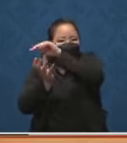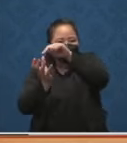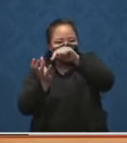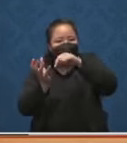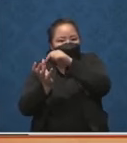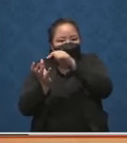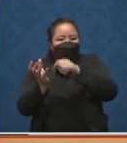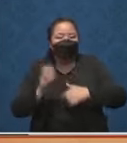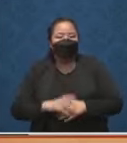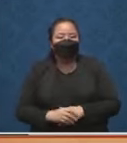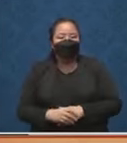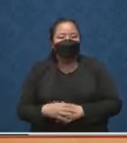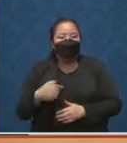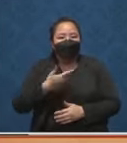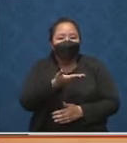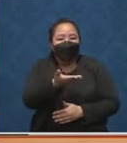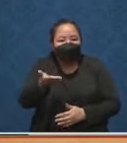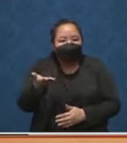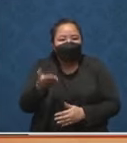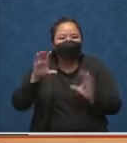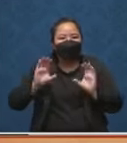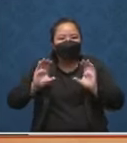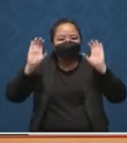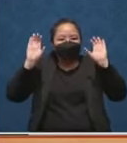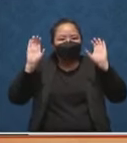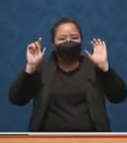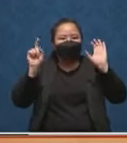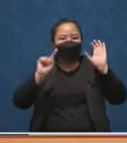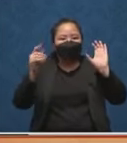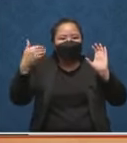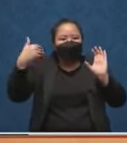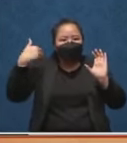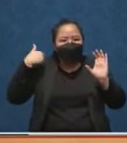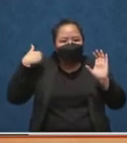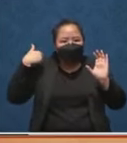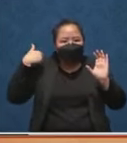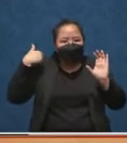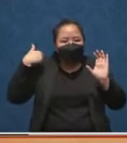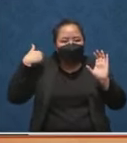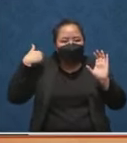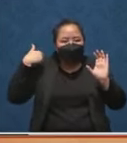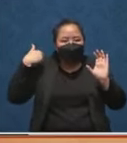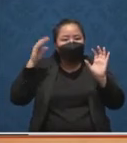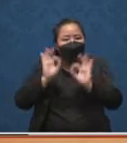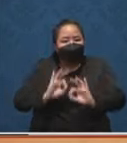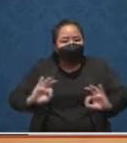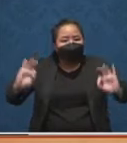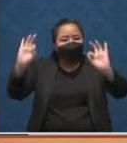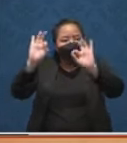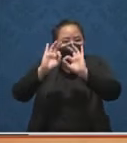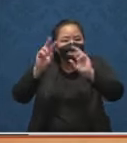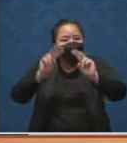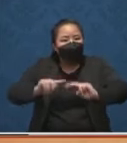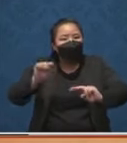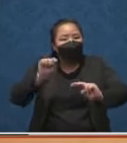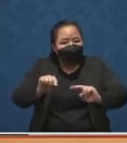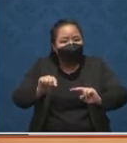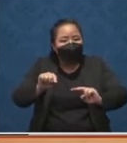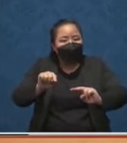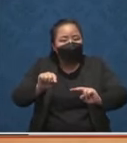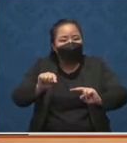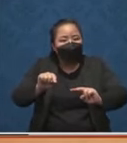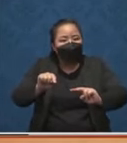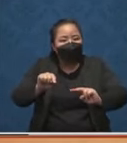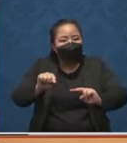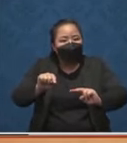ดิฉันเรียกร้องให้รัฐบาลเนี่ยจำเป็นที่จะต้องมีบทบาทนำในเรื่องนี้มากขึ้นทางคณะกรรมการวิสามัญ